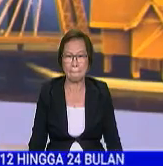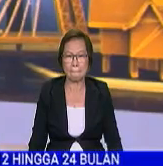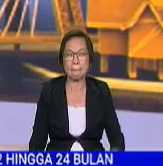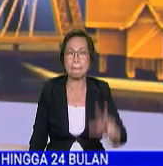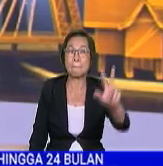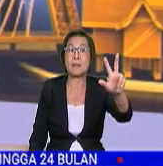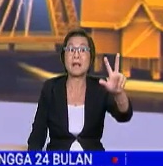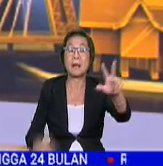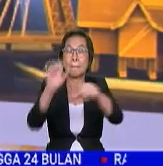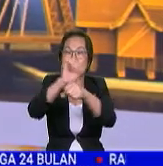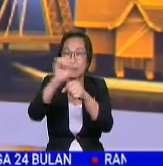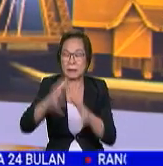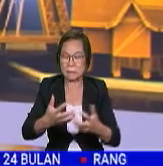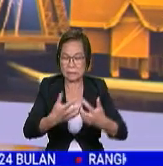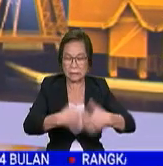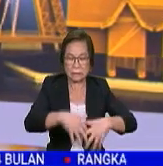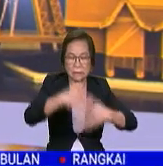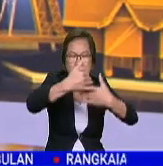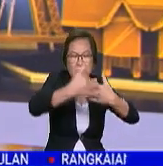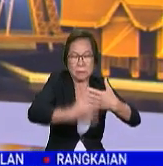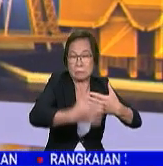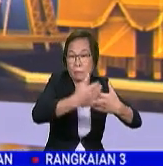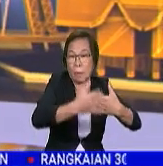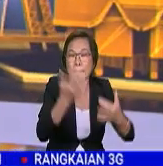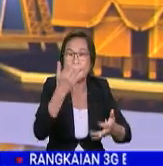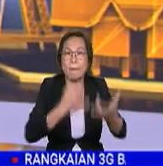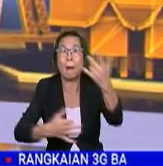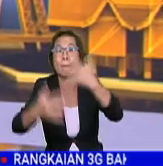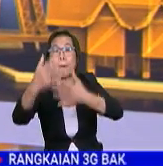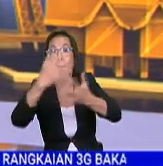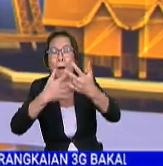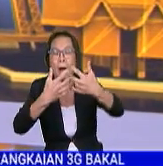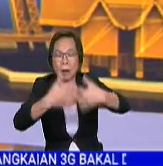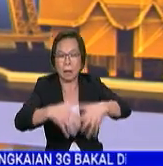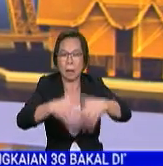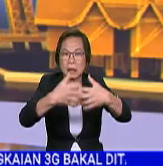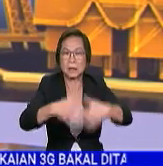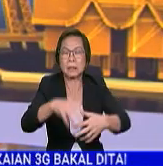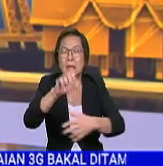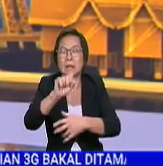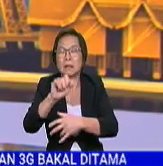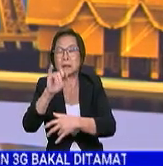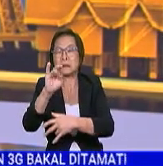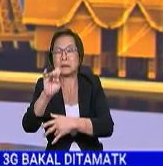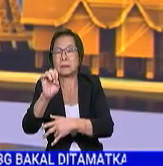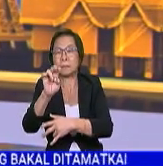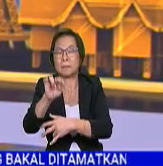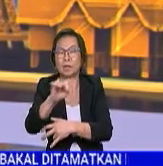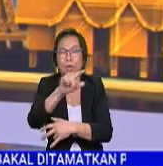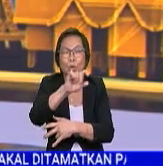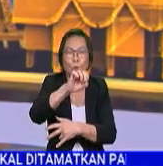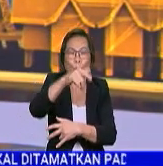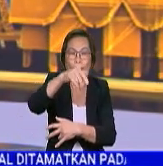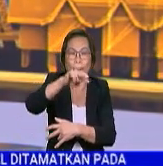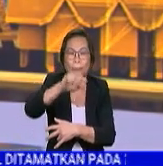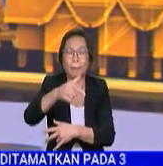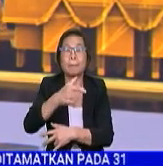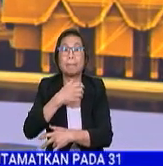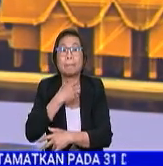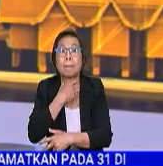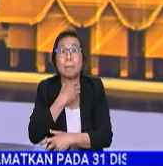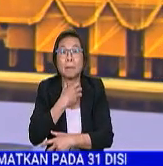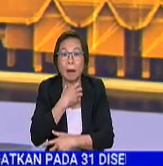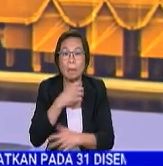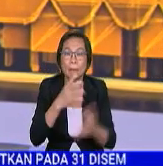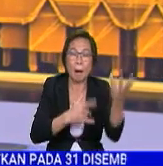ke-3 pekerja kilang cedera dalam kejadian kebakaran di sebuah hilang semedi gopeng perak pagi tadi kebakaran